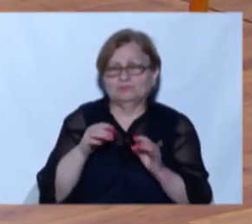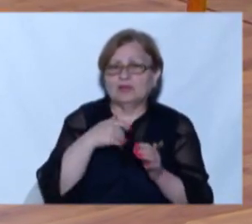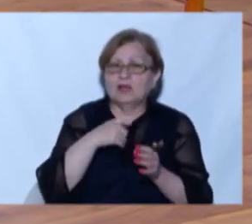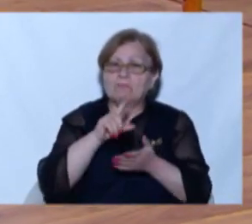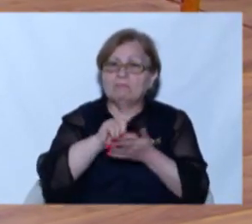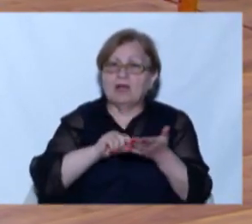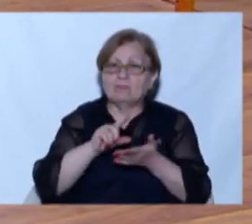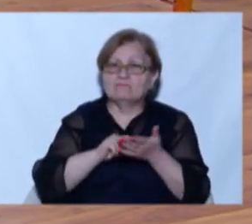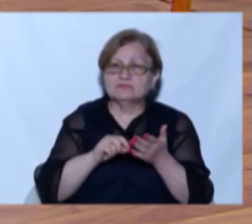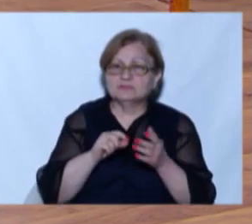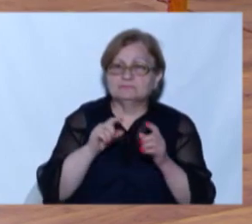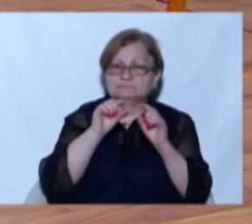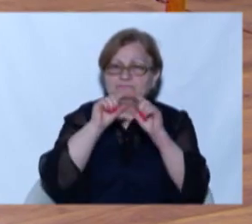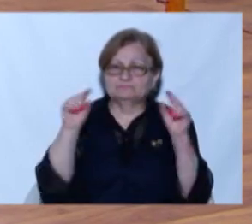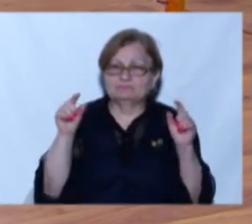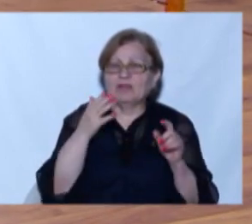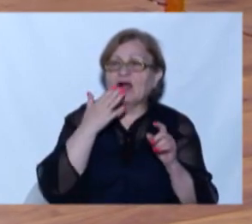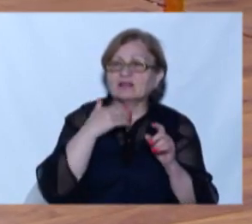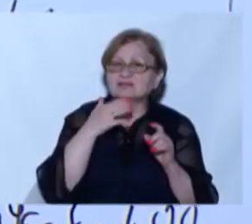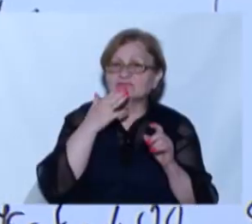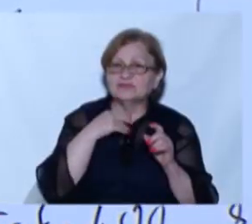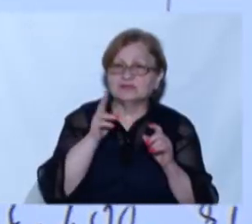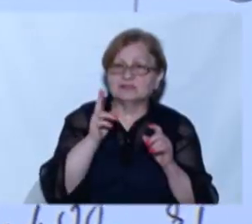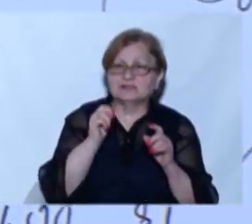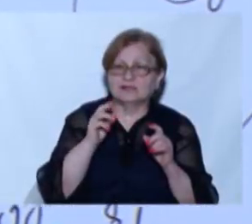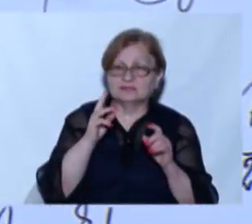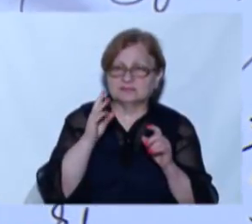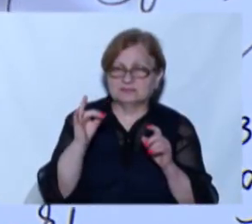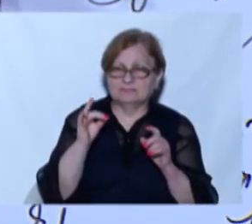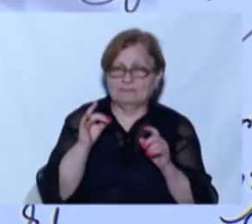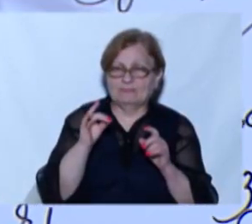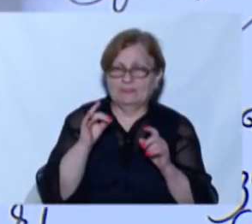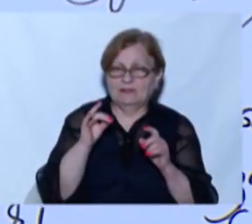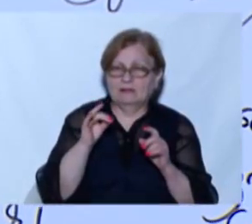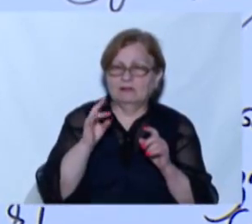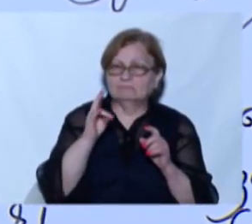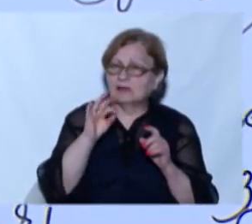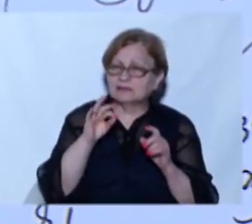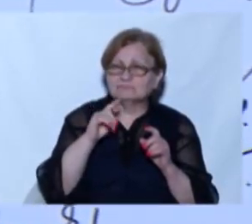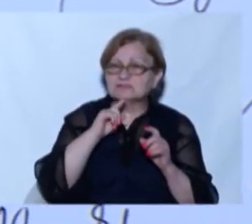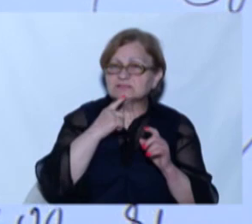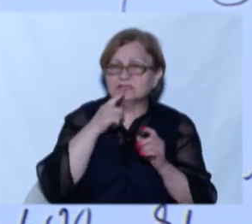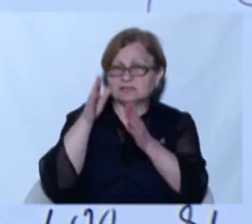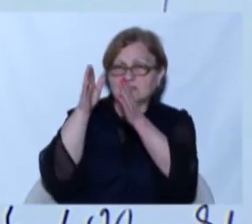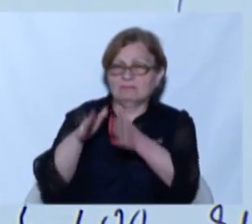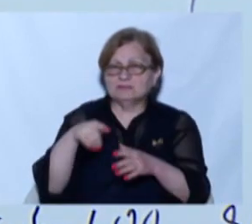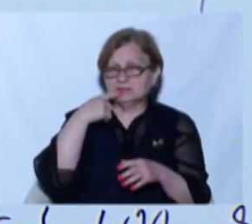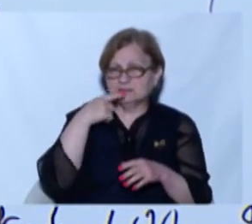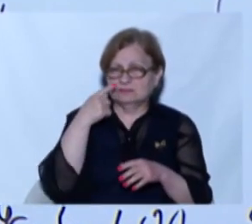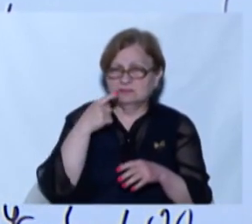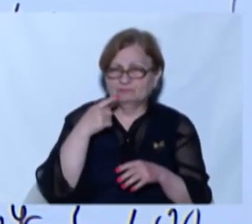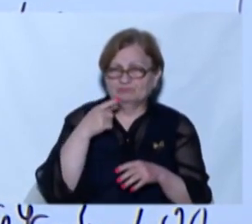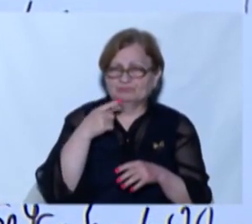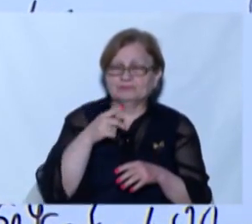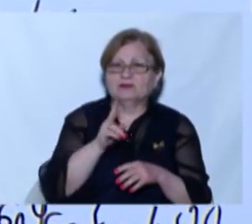რამდენიმე ადგილი. ადვილი კაცი, ნახეთ? ოღონდ ძნელია მასზე საუბარი. ვიღაც,